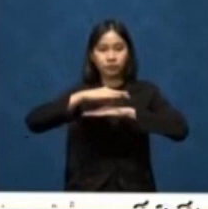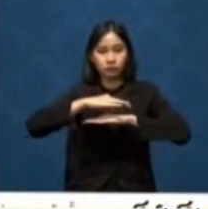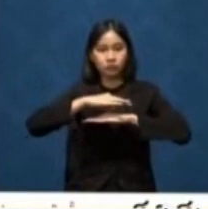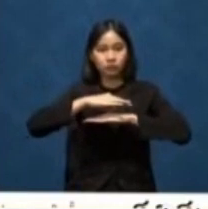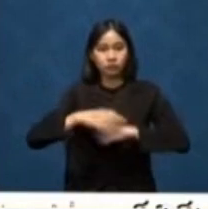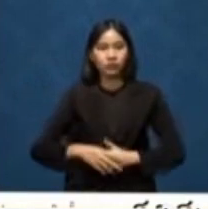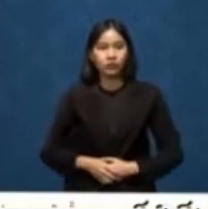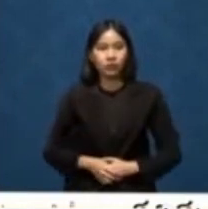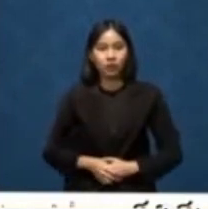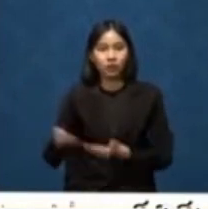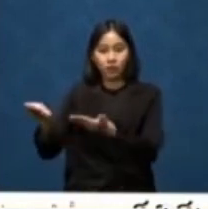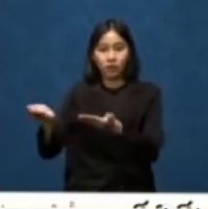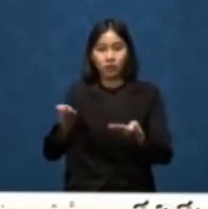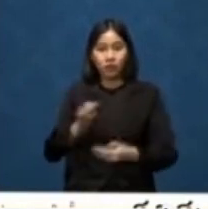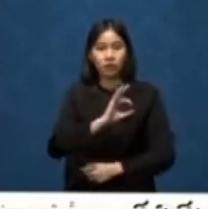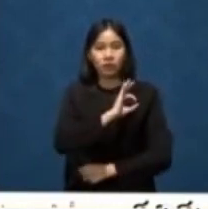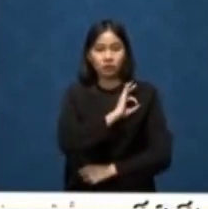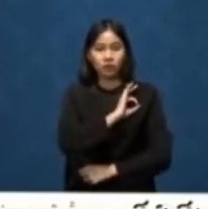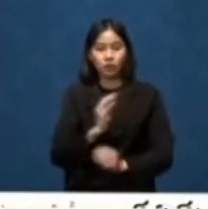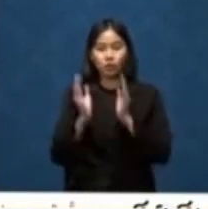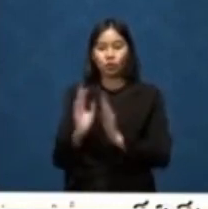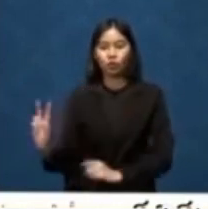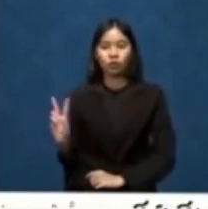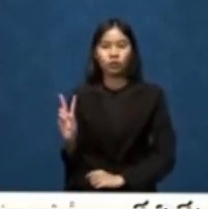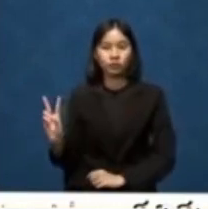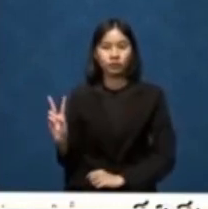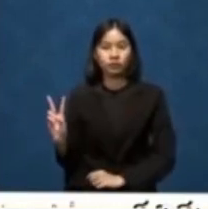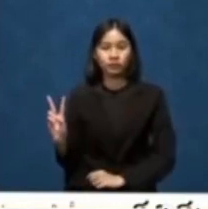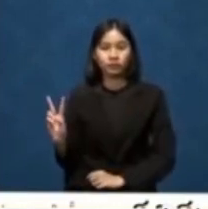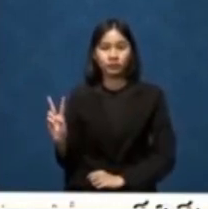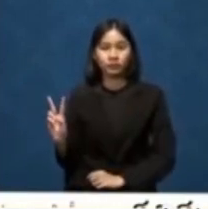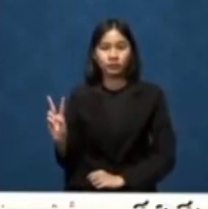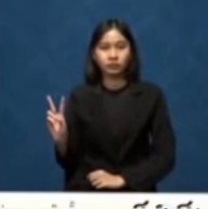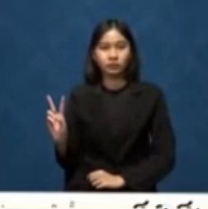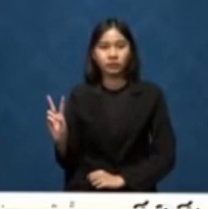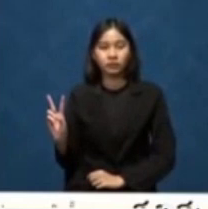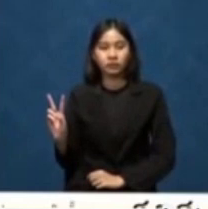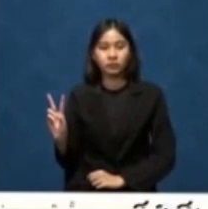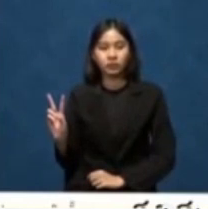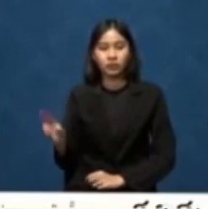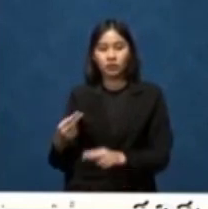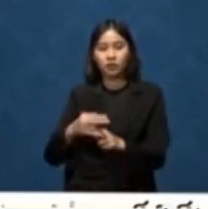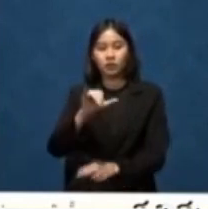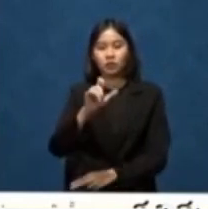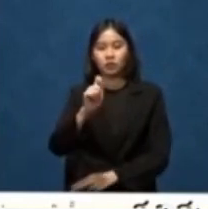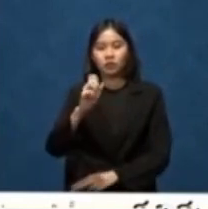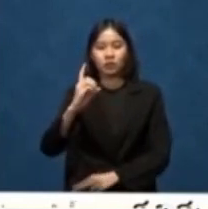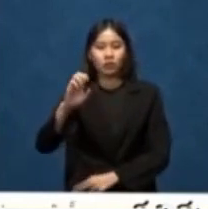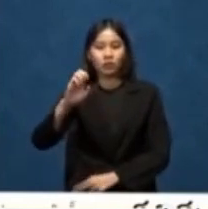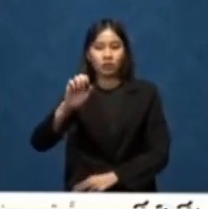แห่งสภาที่ตนเป็นสมาชิกก่อนเข้ารับหน้าที่ขอเชิญท่านสมาชิก 2ท่าน